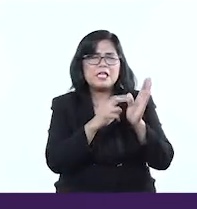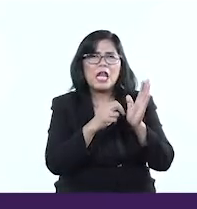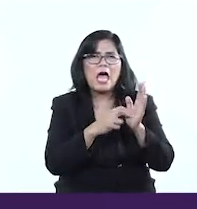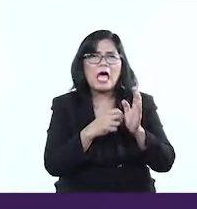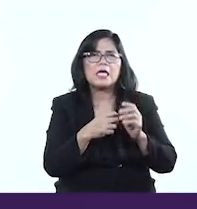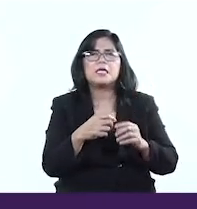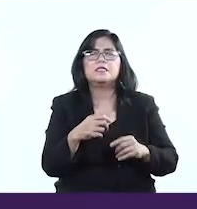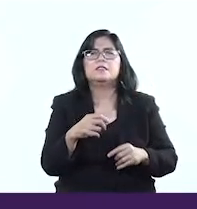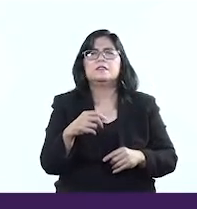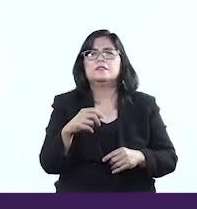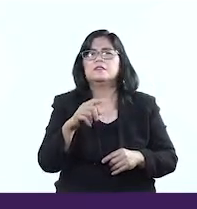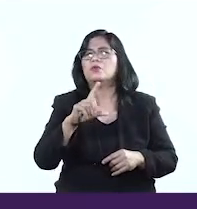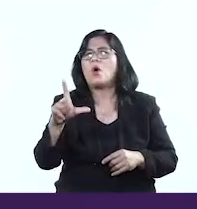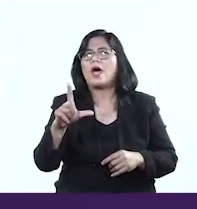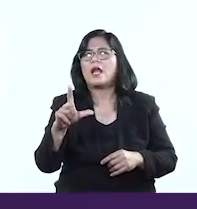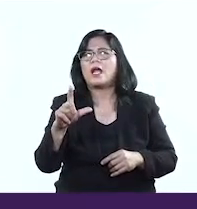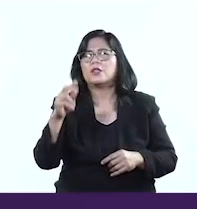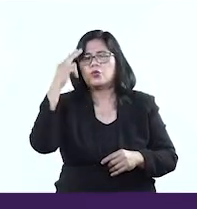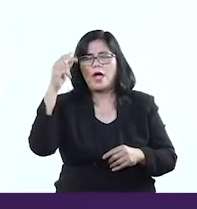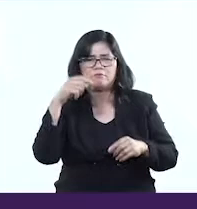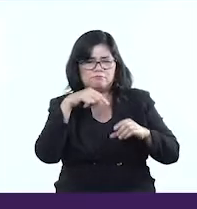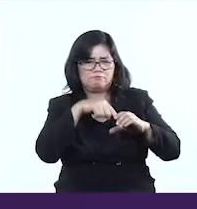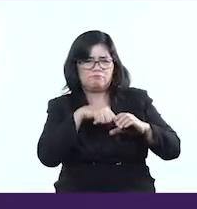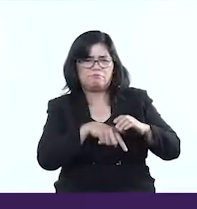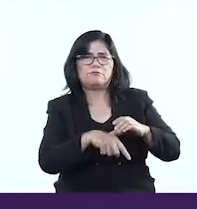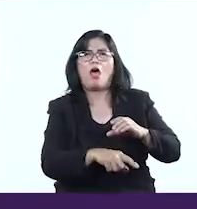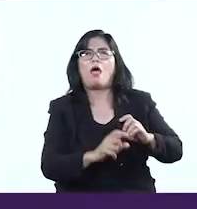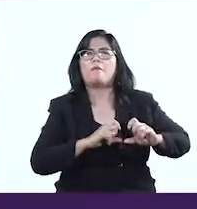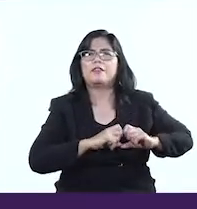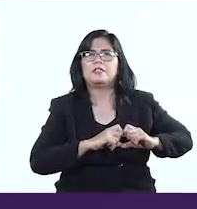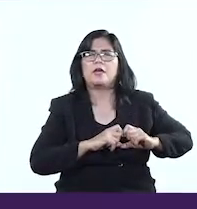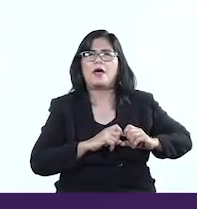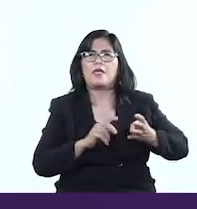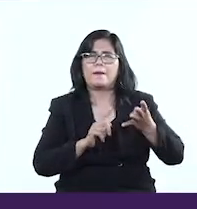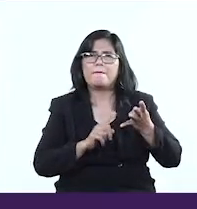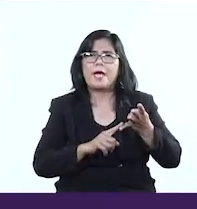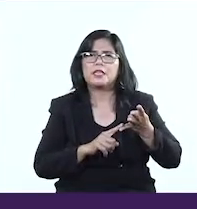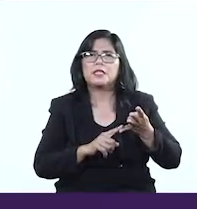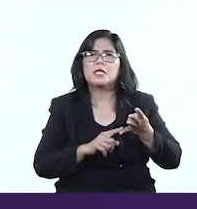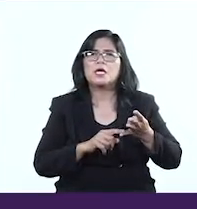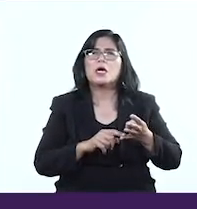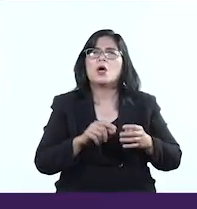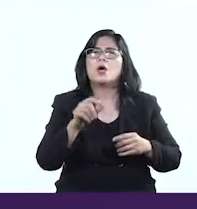motivasi Terdalam Hai Mari kita harus siap menghadapi yang keempat orang-orang yang mencintai kita